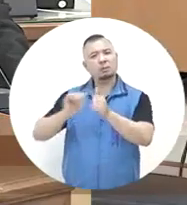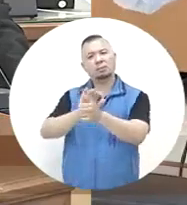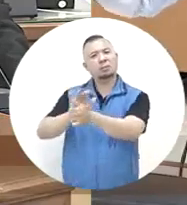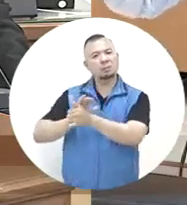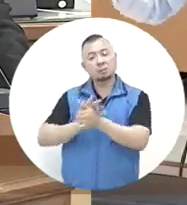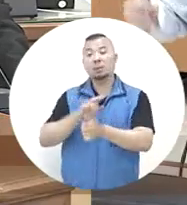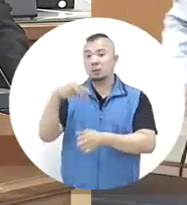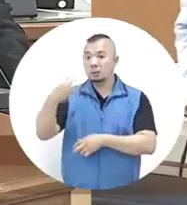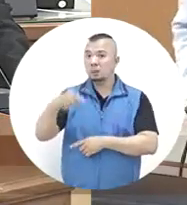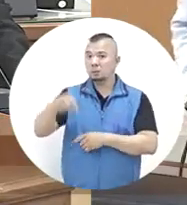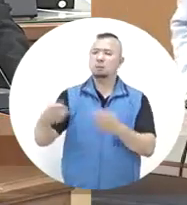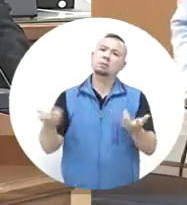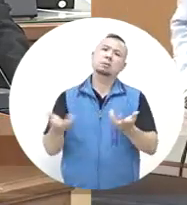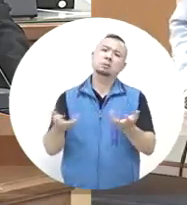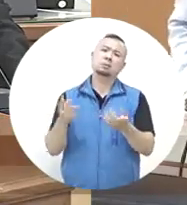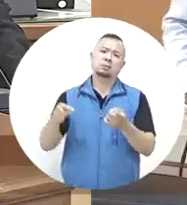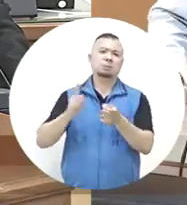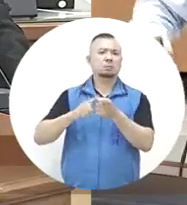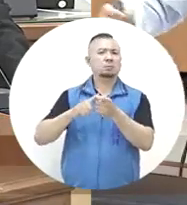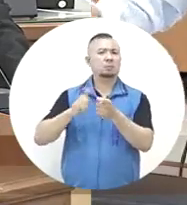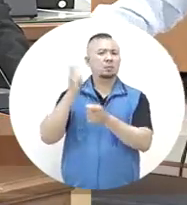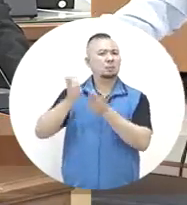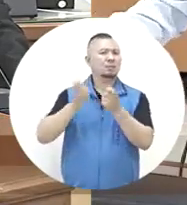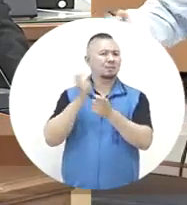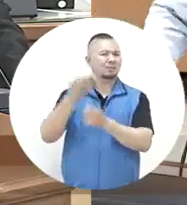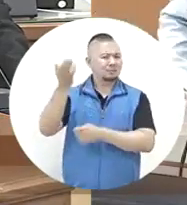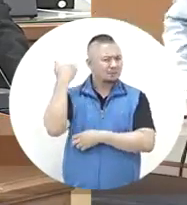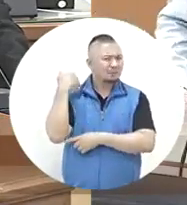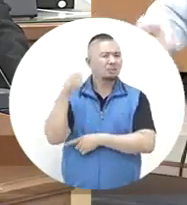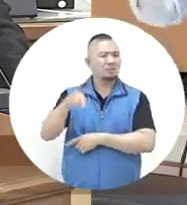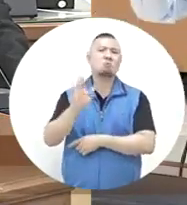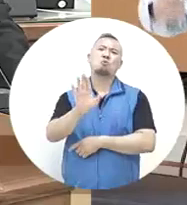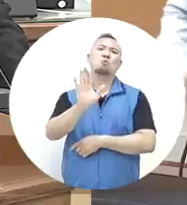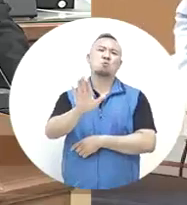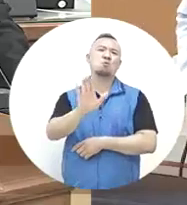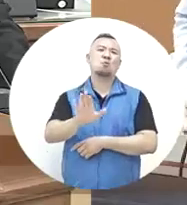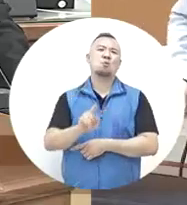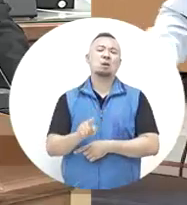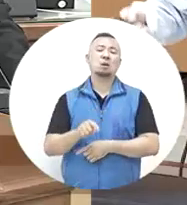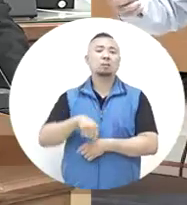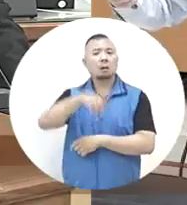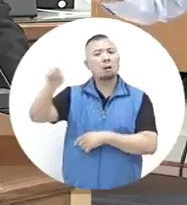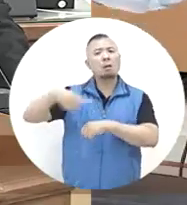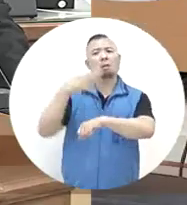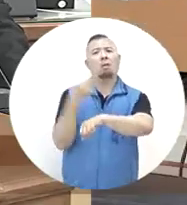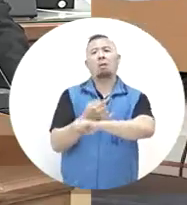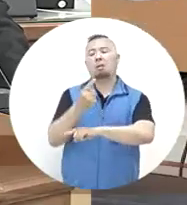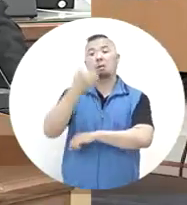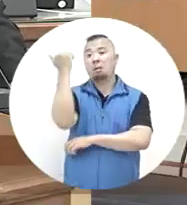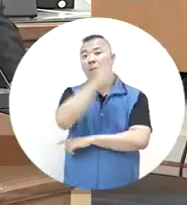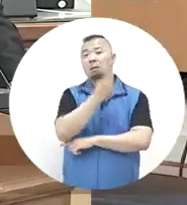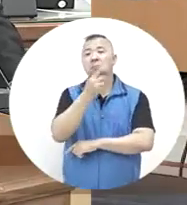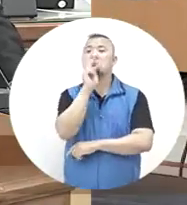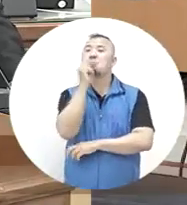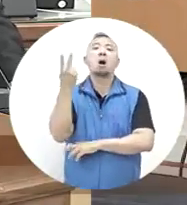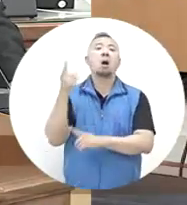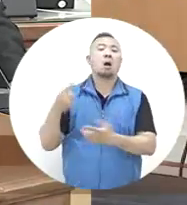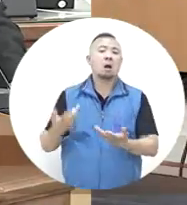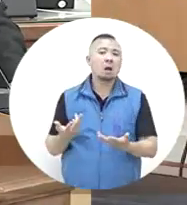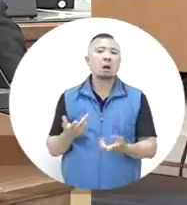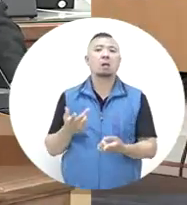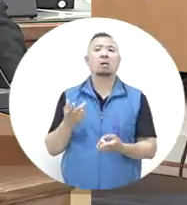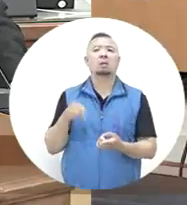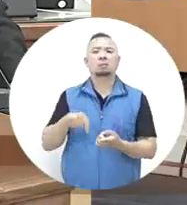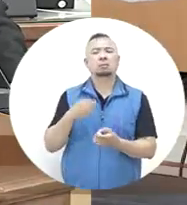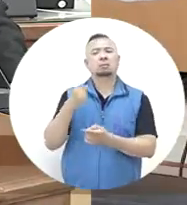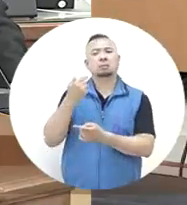经运行了20年了，哦，大家都已经很习惯了，你说改就改。哦啊，说改就改的情况之下，就造成